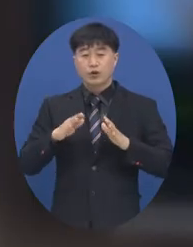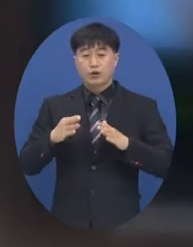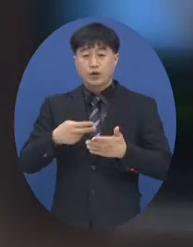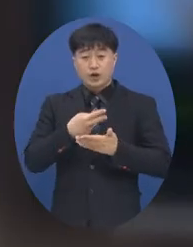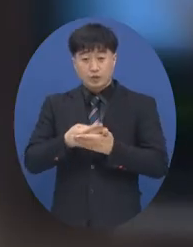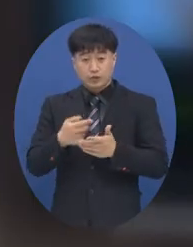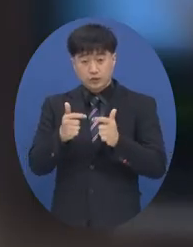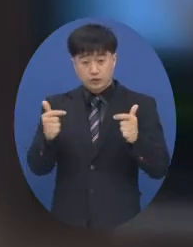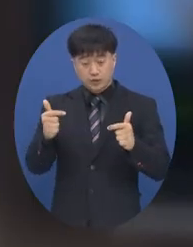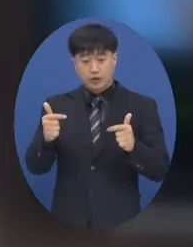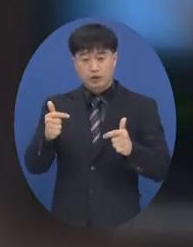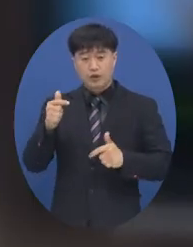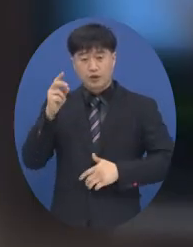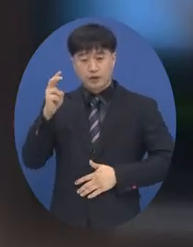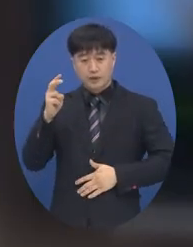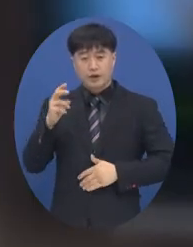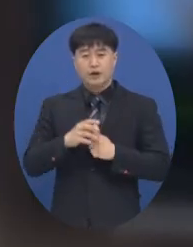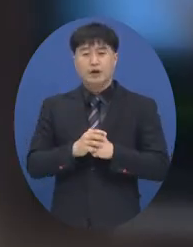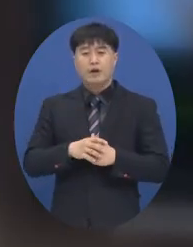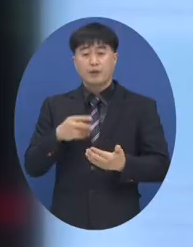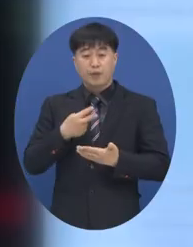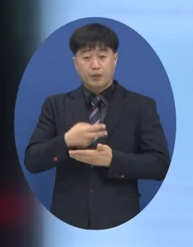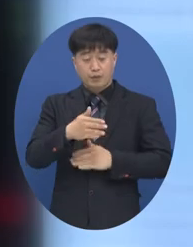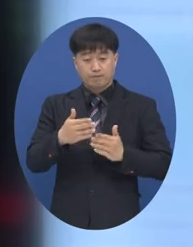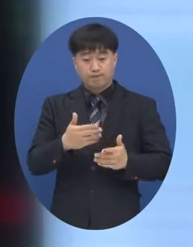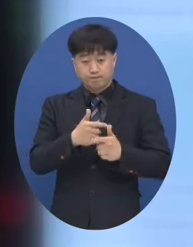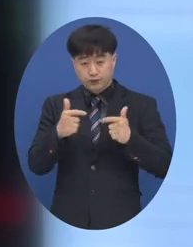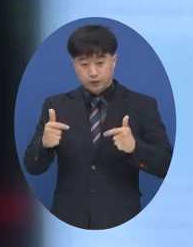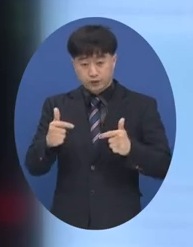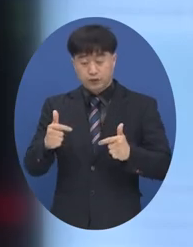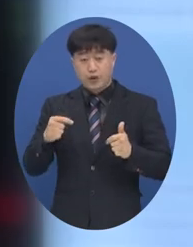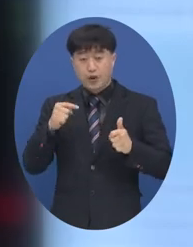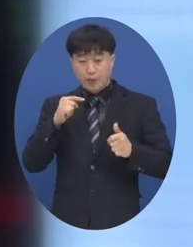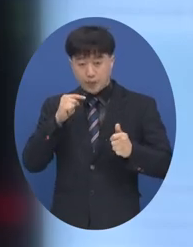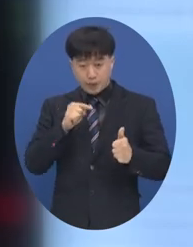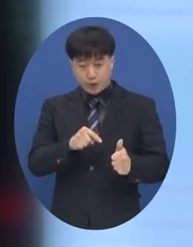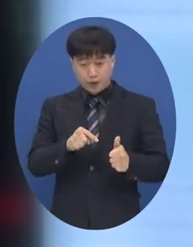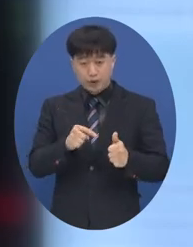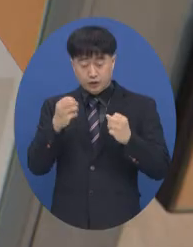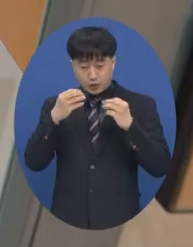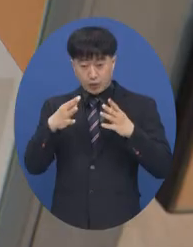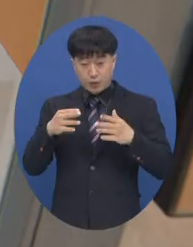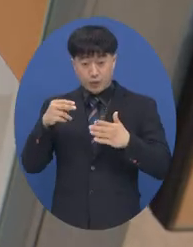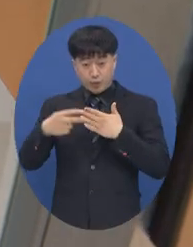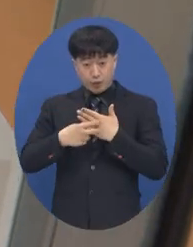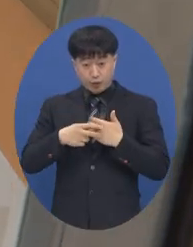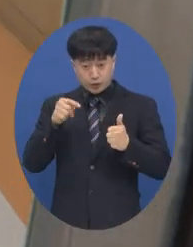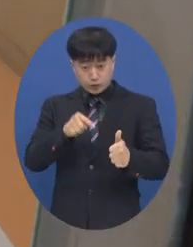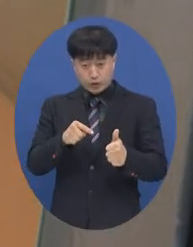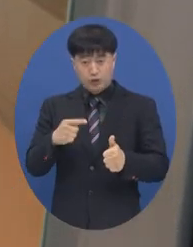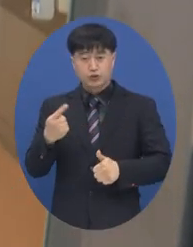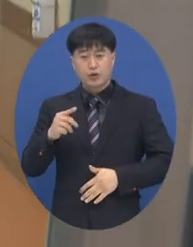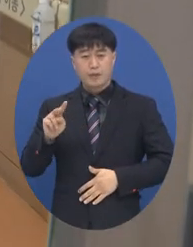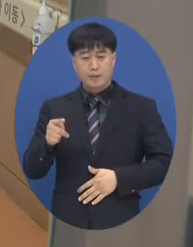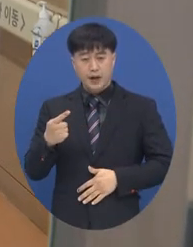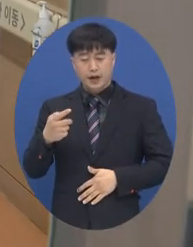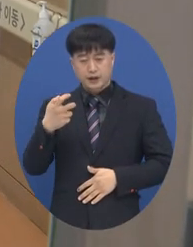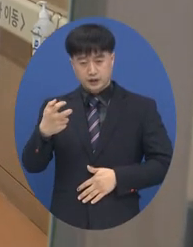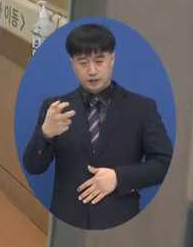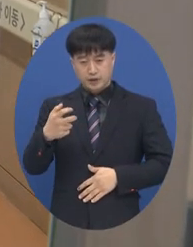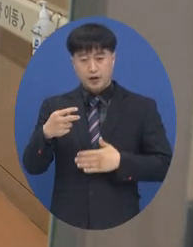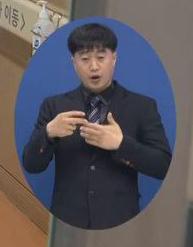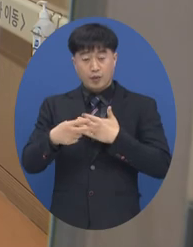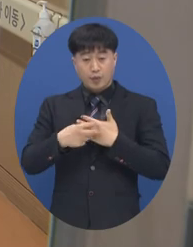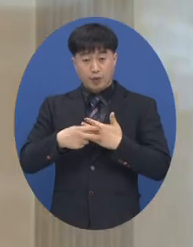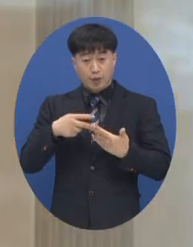수가 늘어날 것에 대비해 병상 확보 행정명령과 감염병 전담병원 신규 지정으로 총 1,171개의 병상을